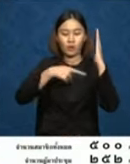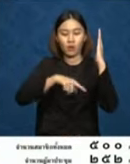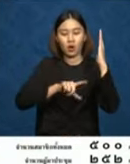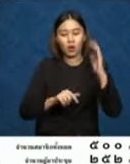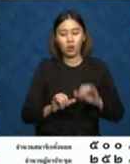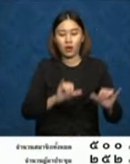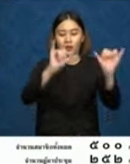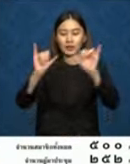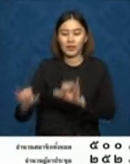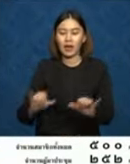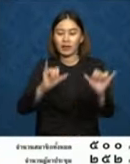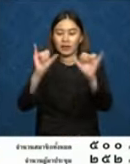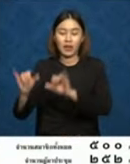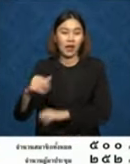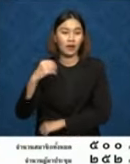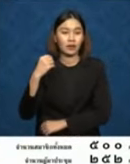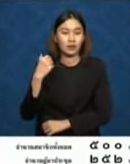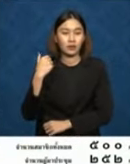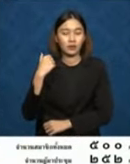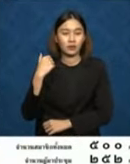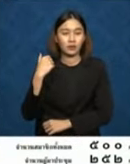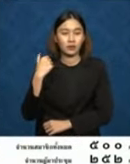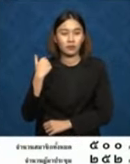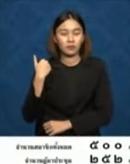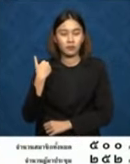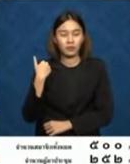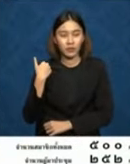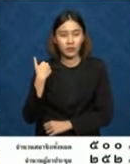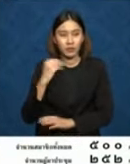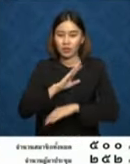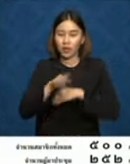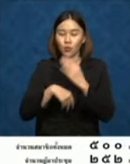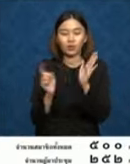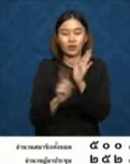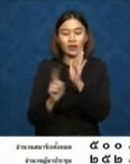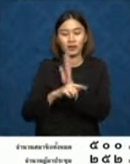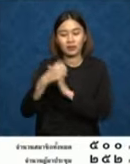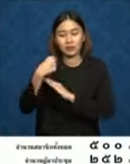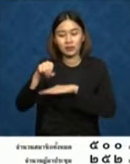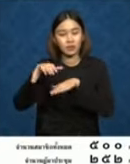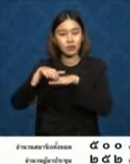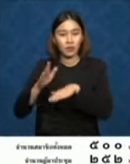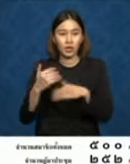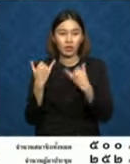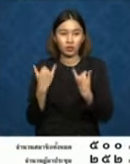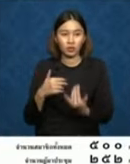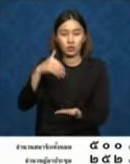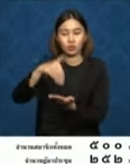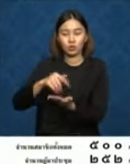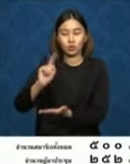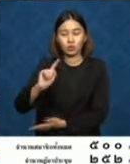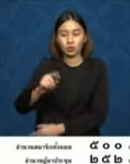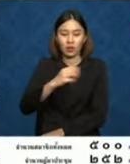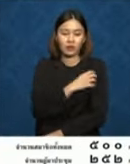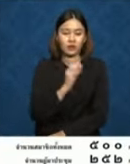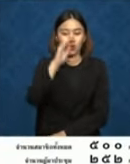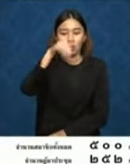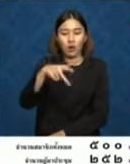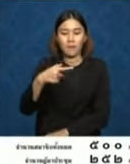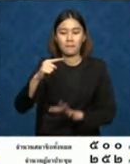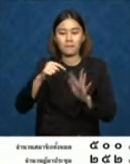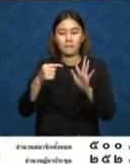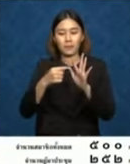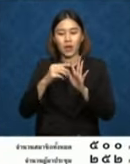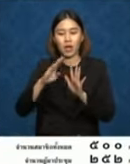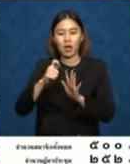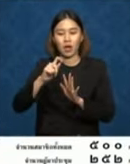ต้องย้ายสถานที่มาแล้วนะครับเป็นจำนวนกว่า10ครั้งขณะนี้ศูนย์ตั้งอยู่ที่เทศบาลป่าบอนเป็นการชั่วค